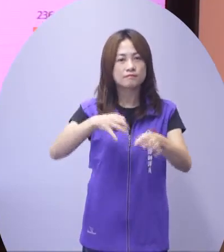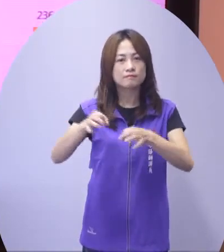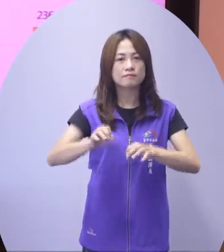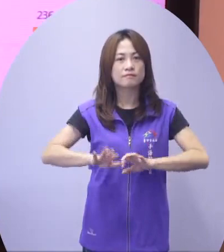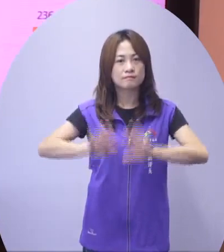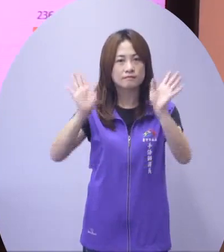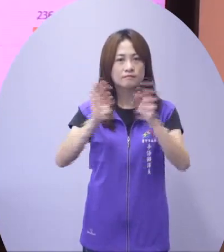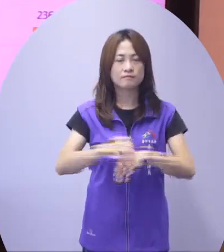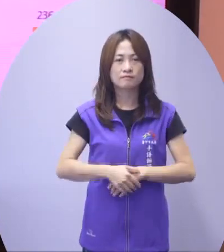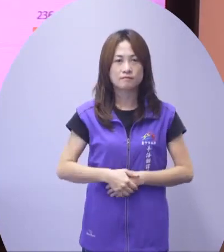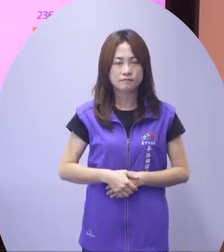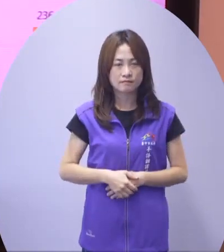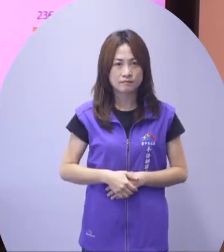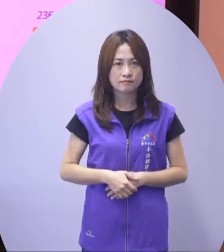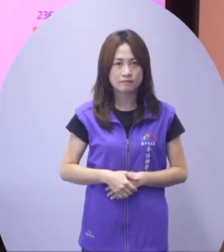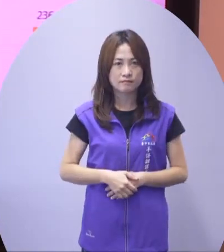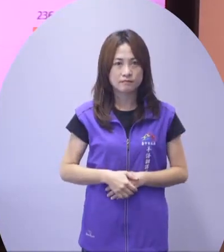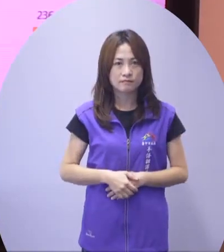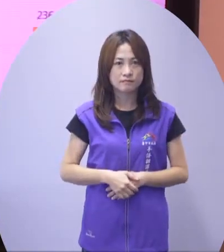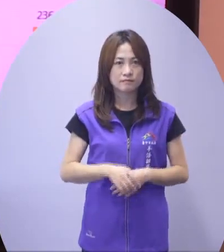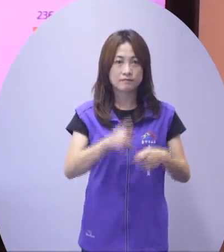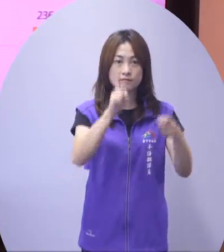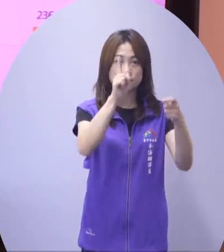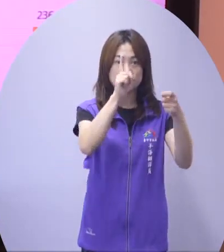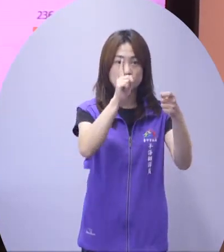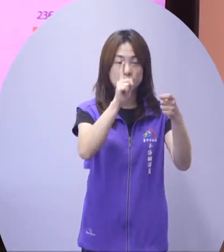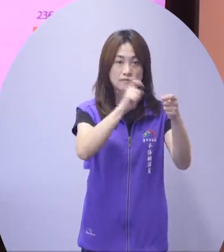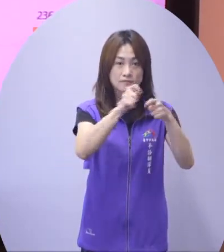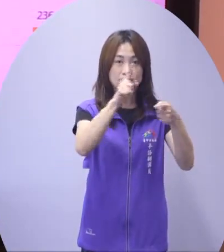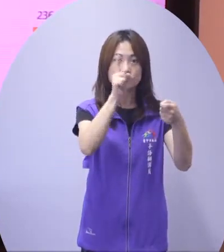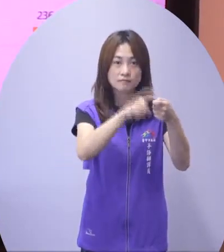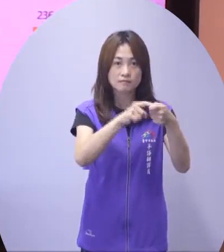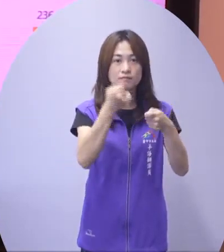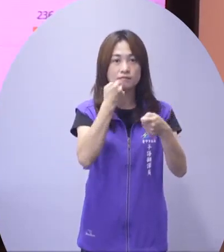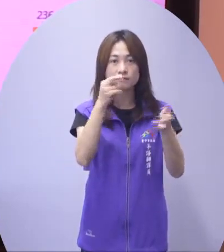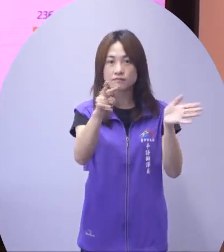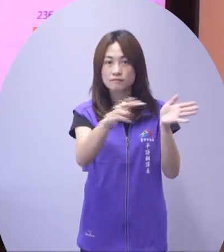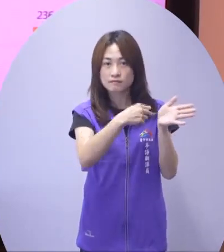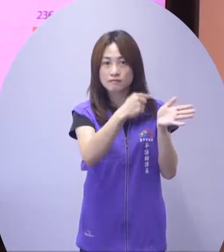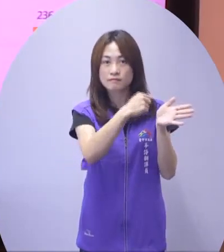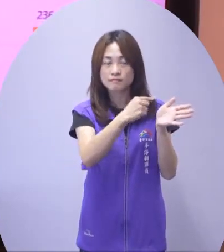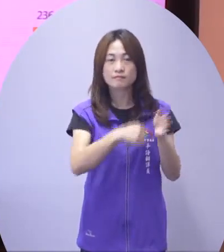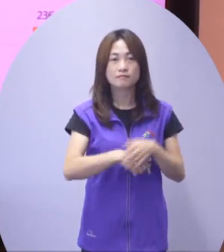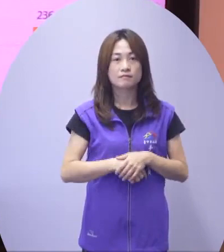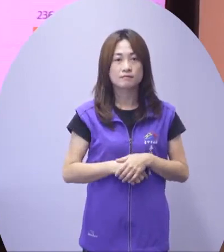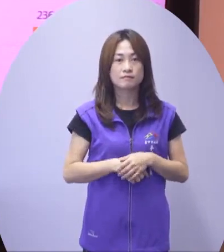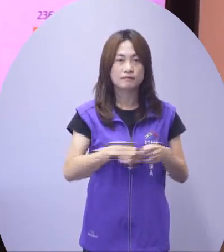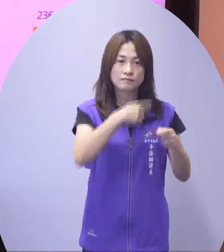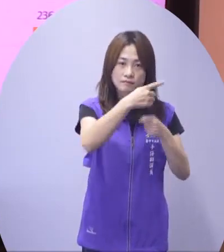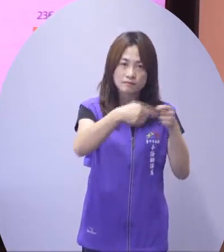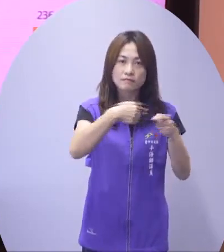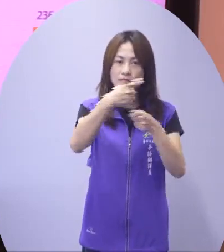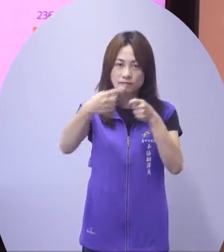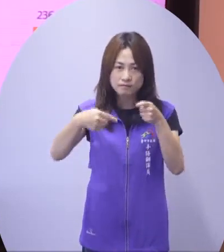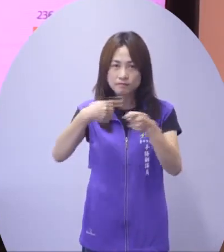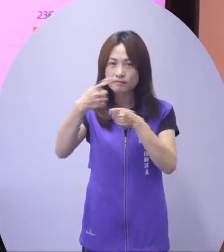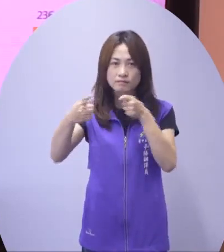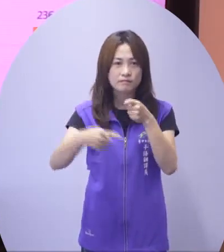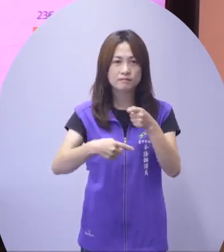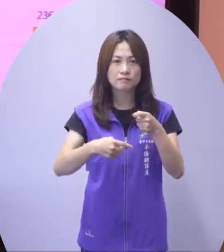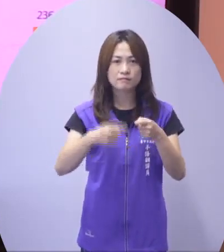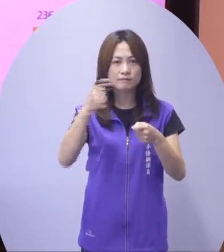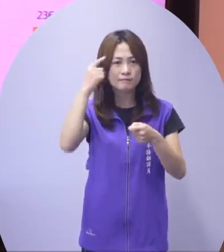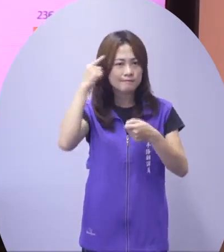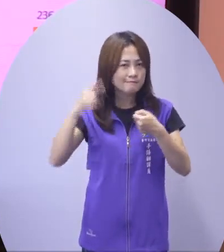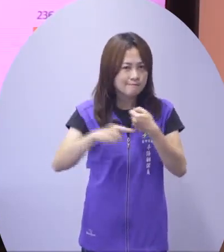连结。那么计划目的及预期效益的部分呢，当然大家可以参阅一下哈。我们每一年都是不断的在突破。那